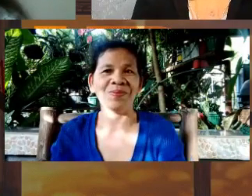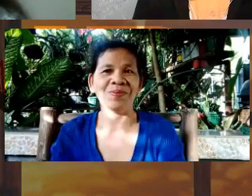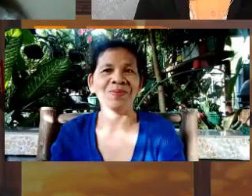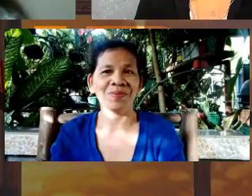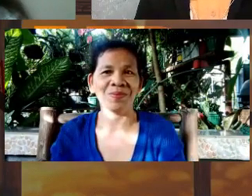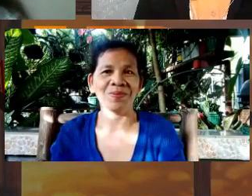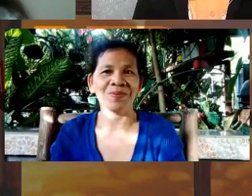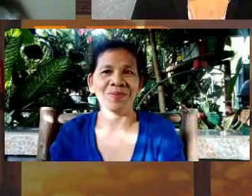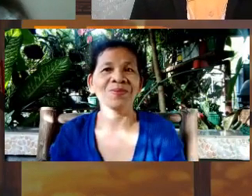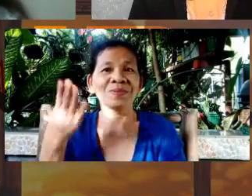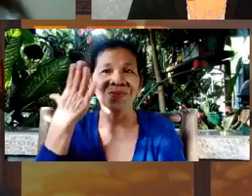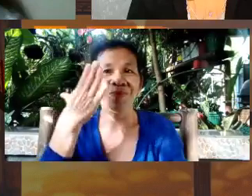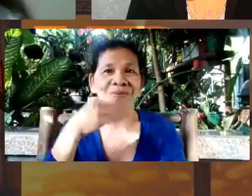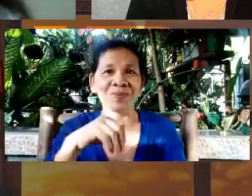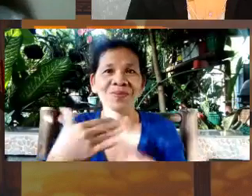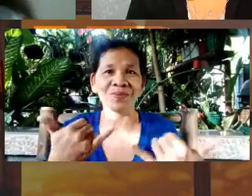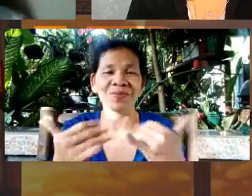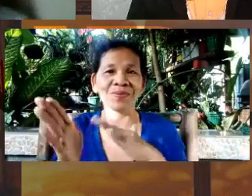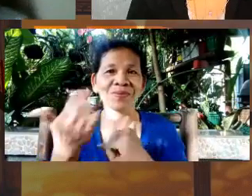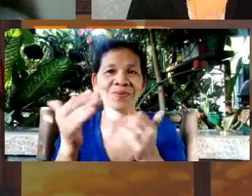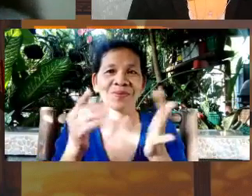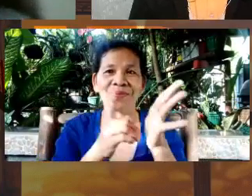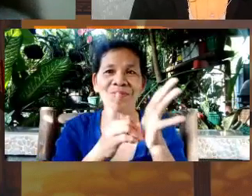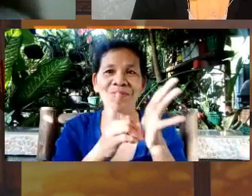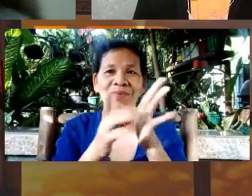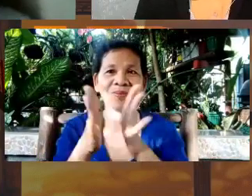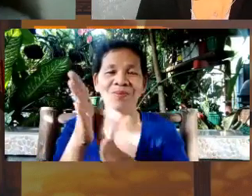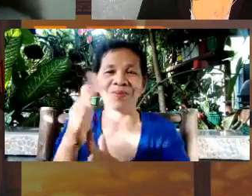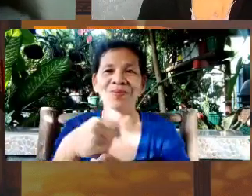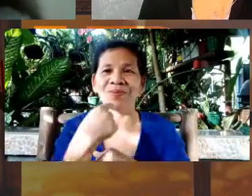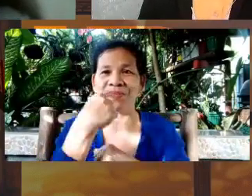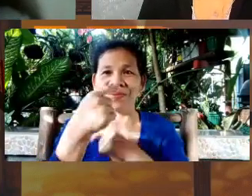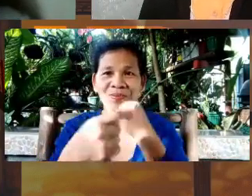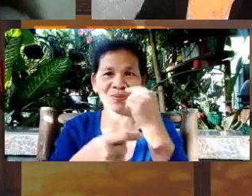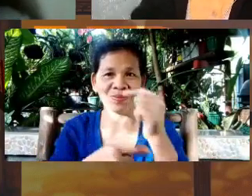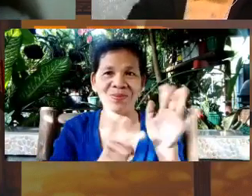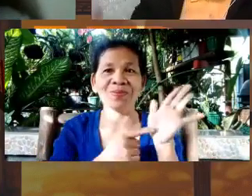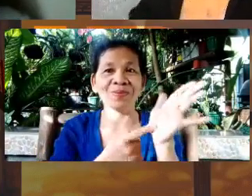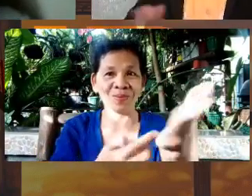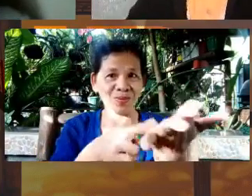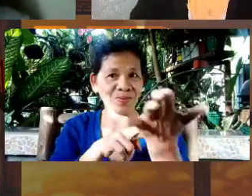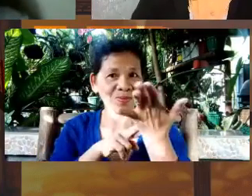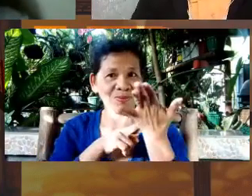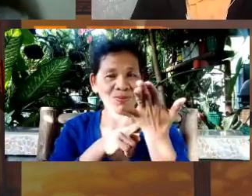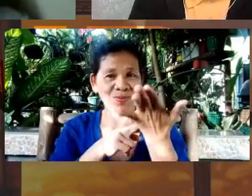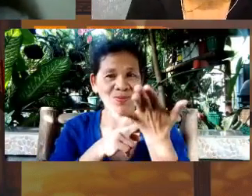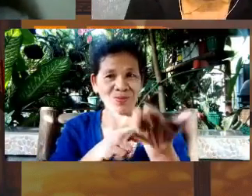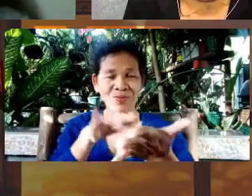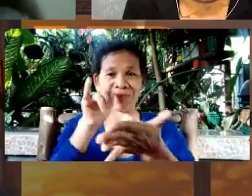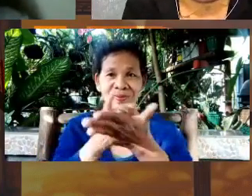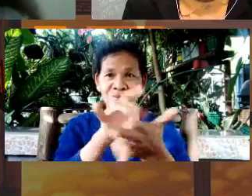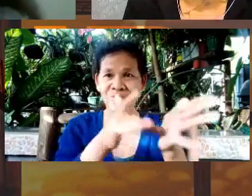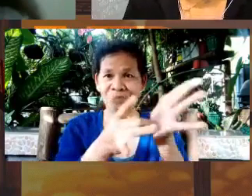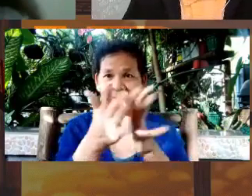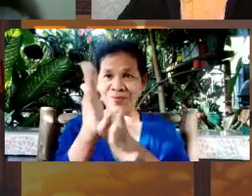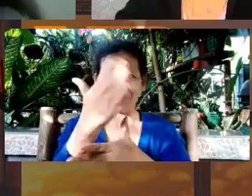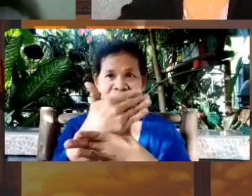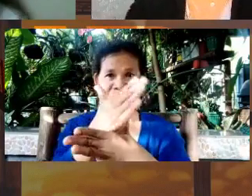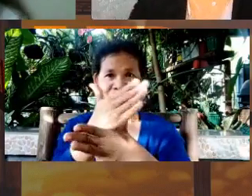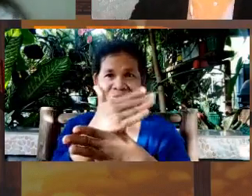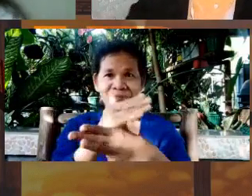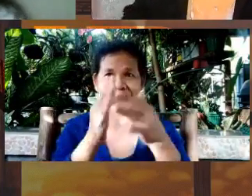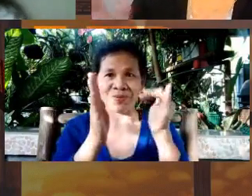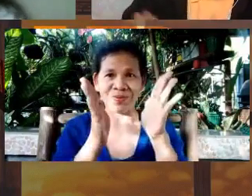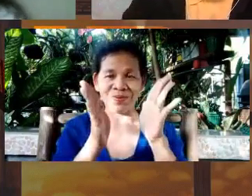nitong ating morning devotional na kung saan naghahayag sa atin ng pamamagitan ng ating Panginoong Jesucristo. At alam niyo